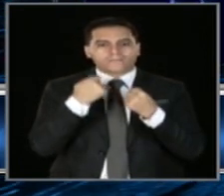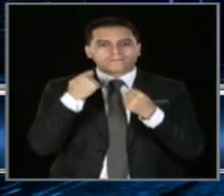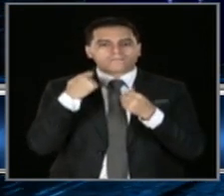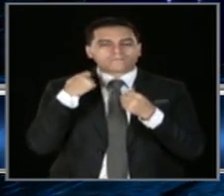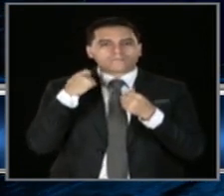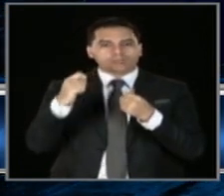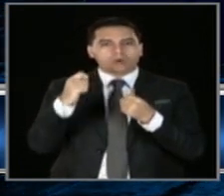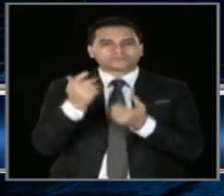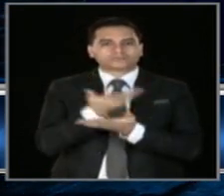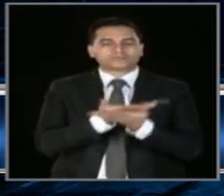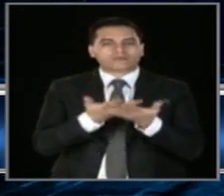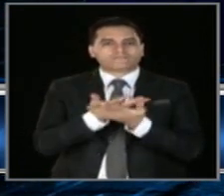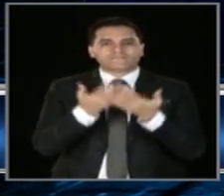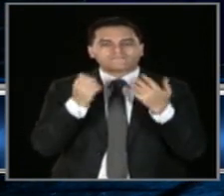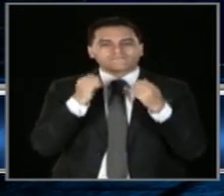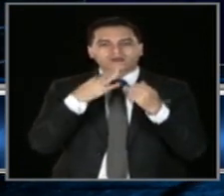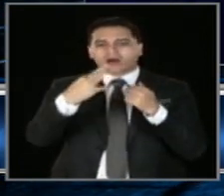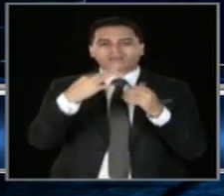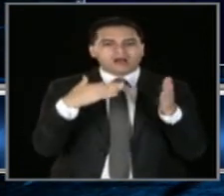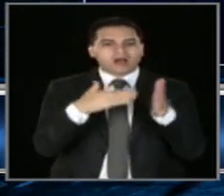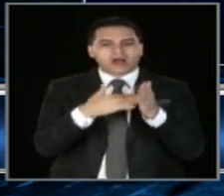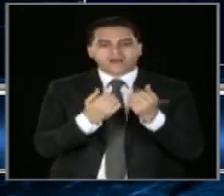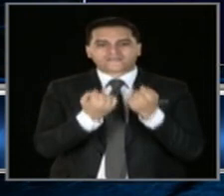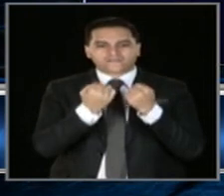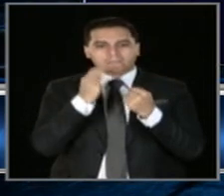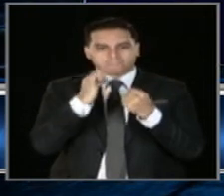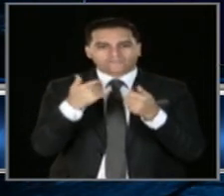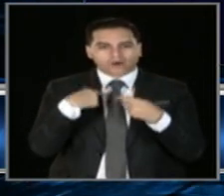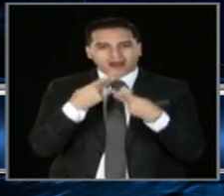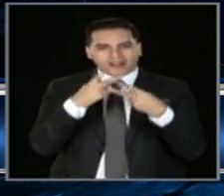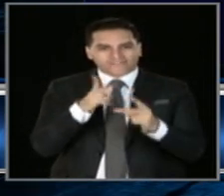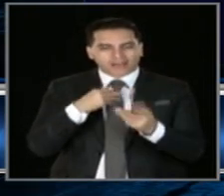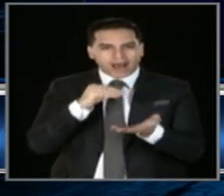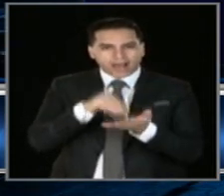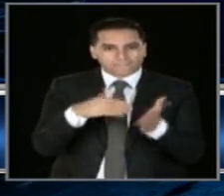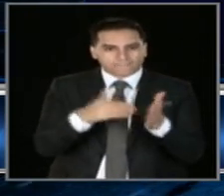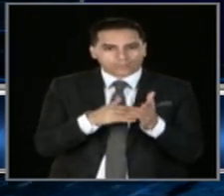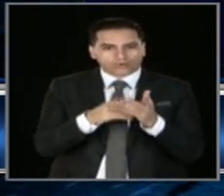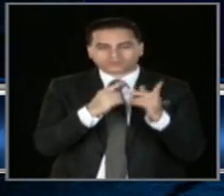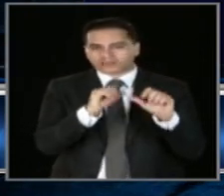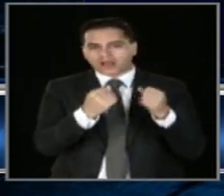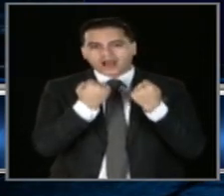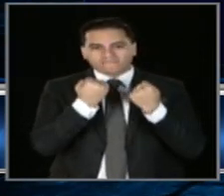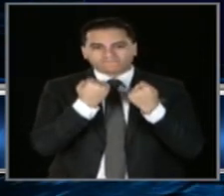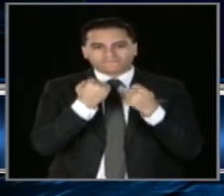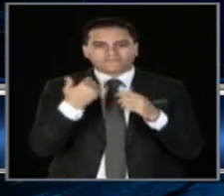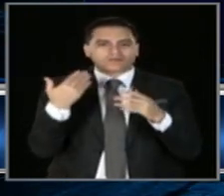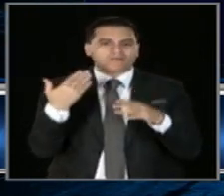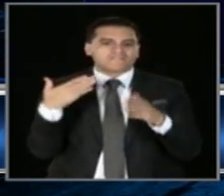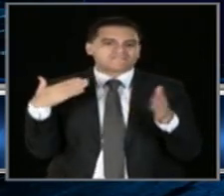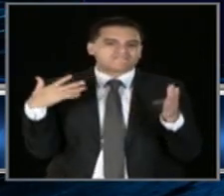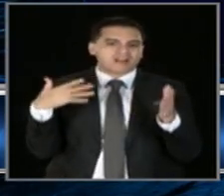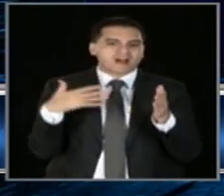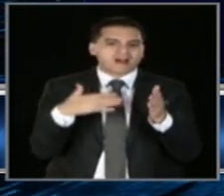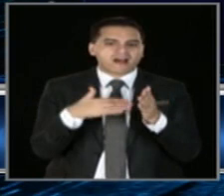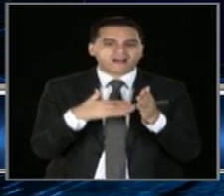بالخطة بتاعتي، المفروض اطلع الاقي الخطة بتاعتي مفتوحة اتعين على طول، ده ما حصلش، لقيتها